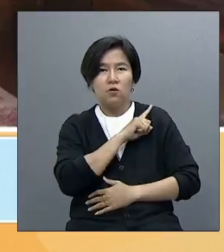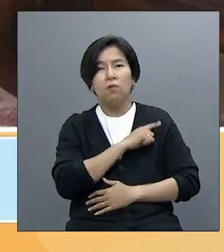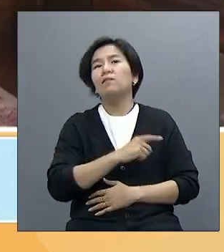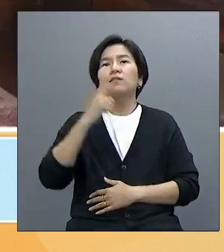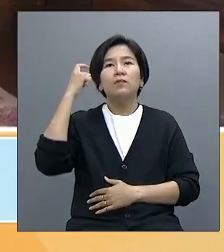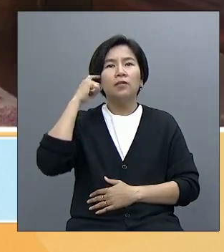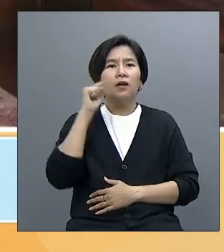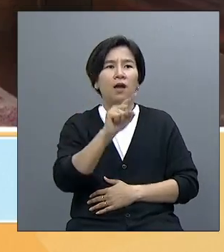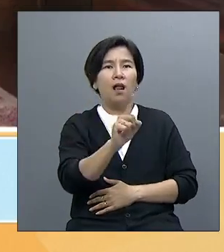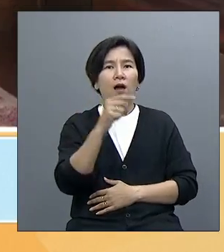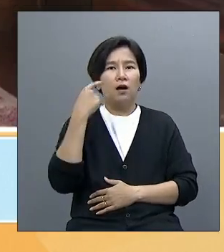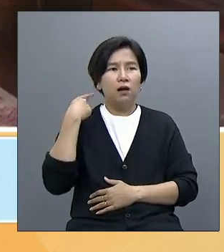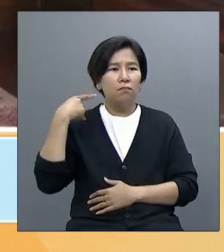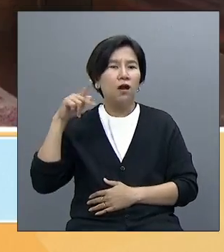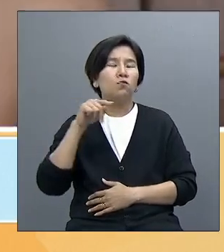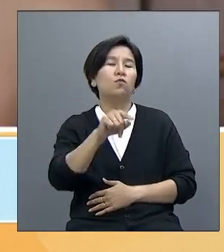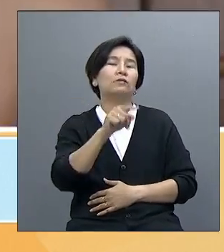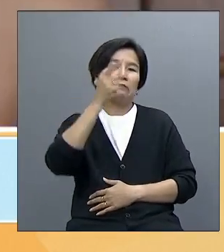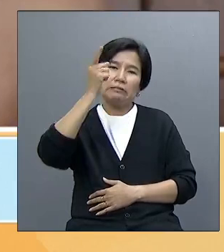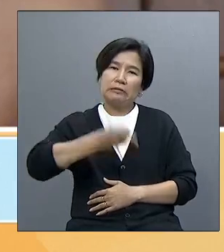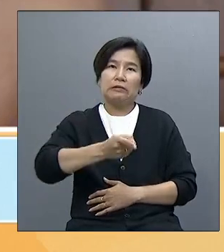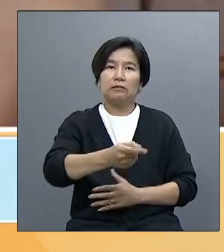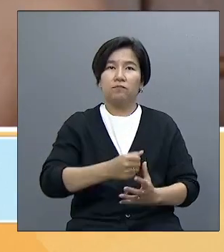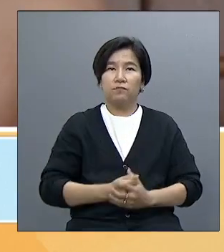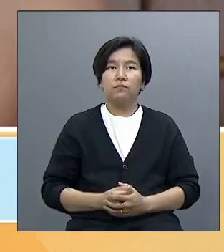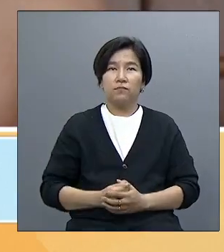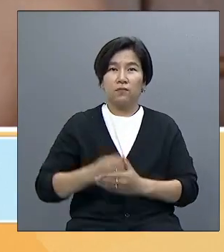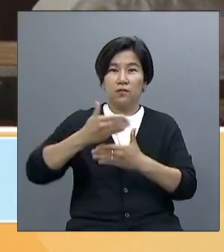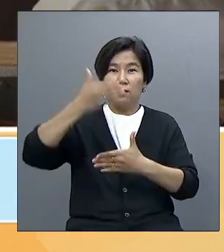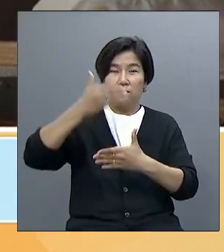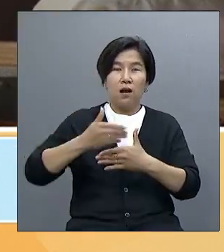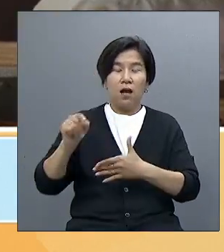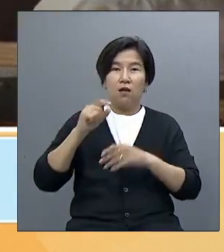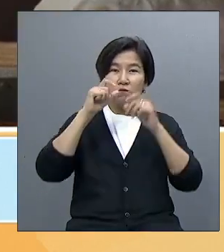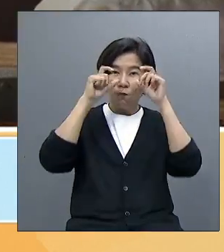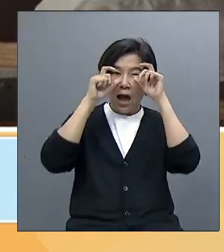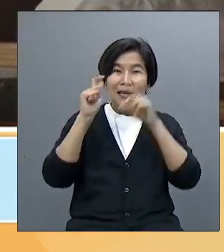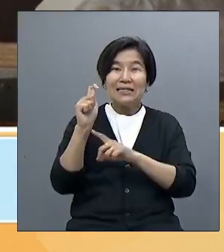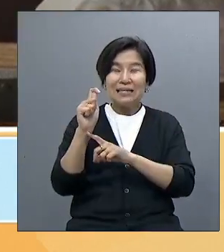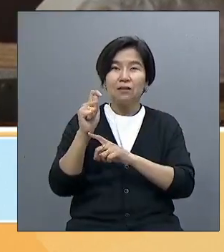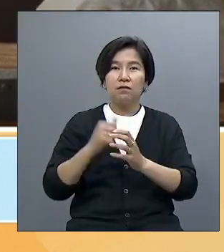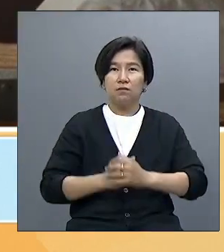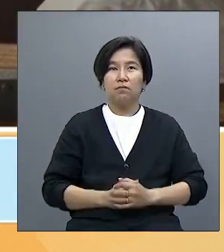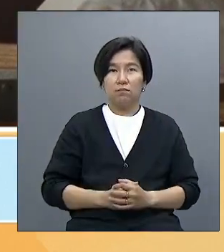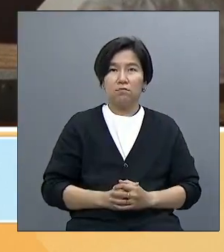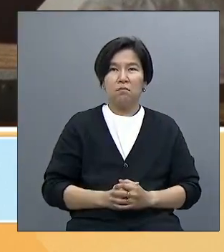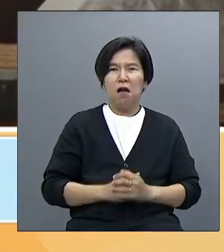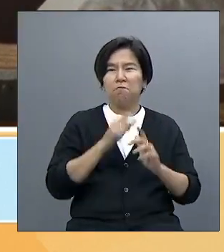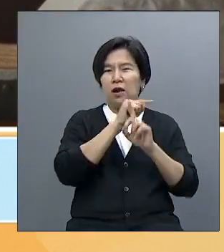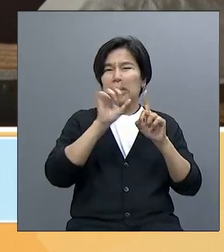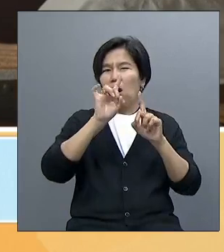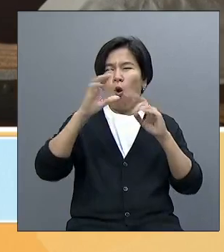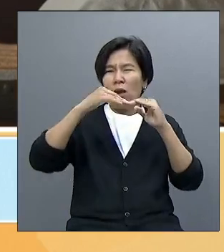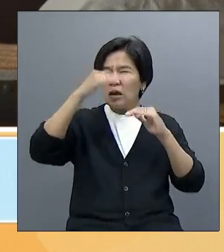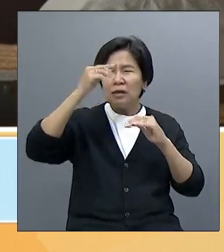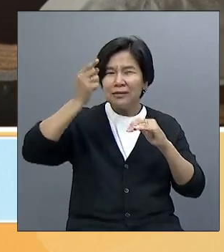ที่มากกว่านี้แน่นอนเพราะว่าถ้าไม่ใช่สุประวัติปฐมสูตรทำอะไรแล้วแต่เกินร้อยแน่นอน ถ้าไม่สุด